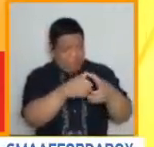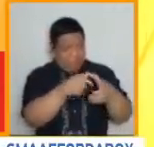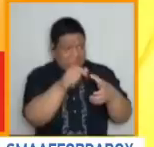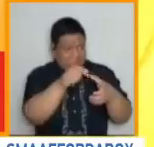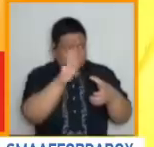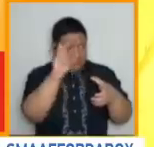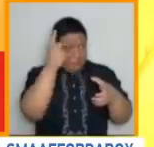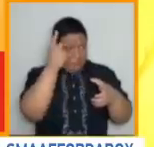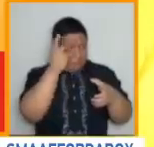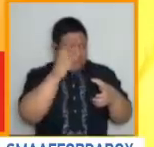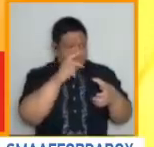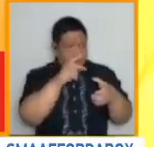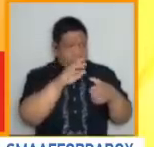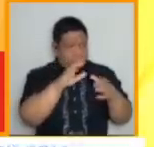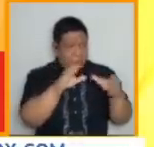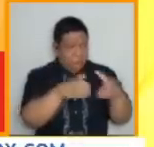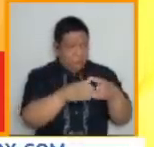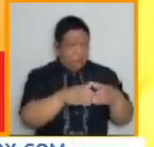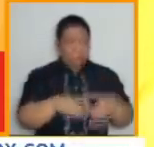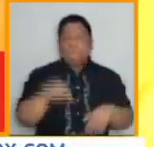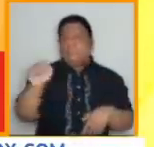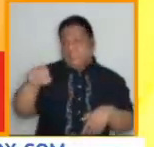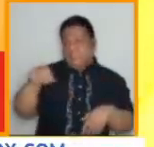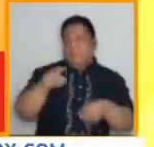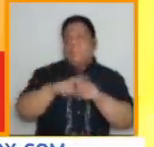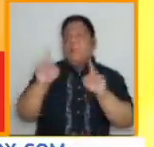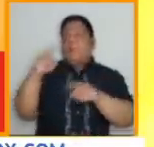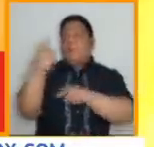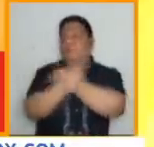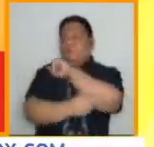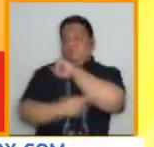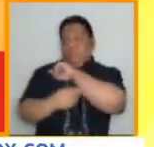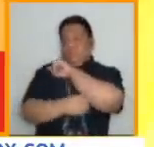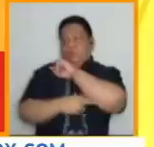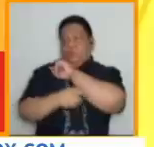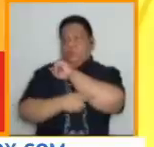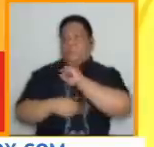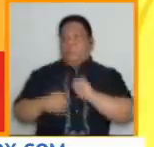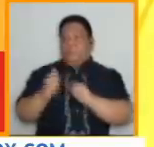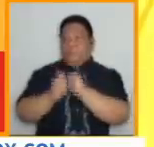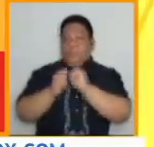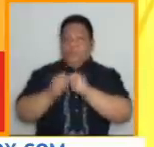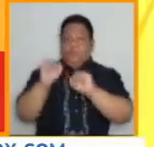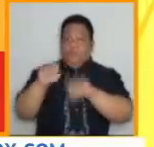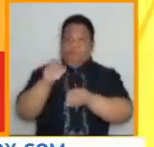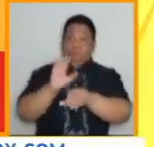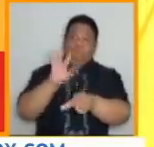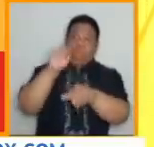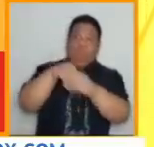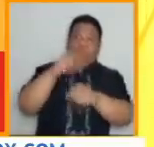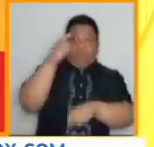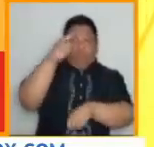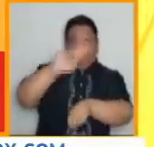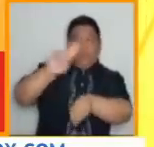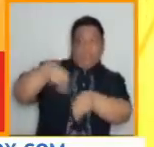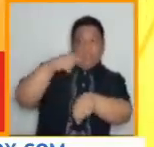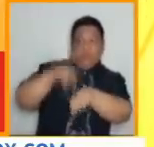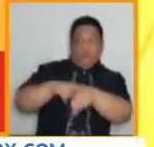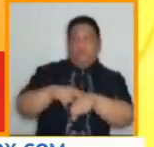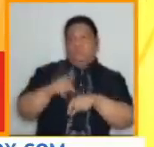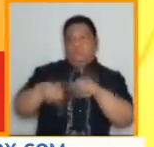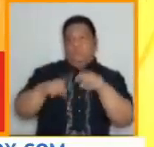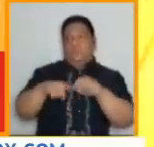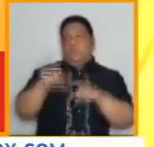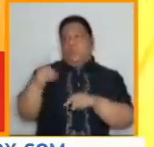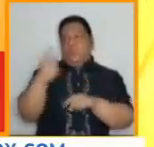pero regional. So, okay. Hindi po siya pwede tumakbo sa national level except as an independent candidate. Eh, may mga di ba